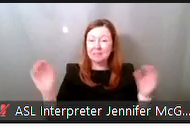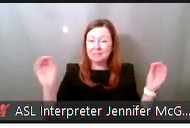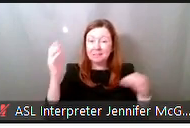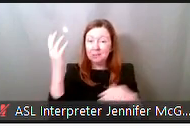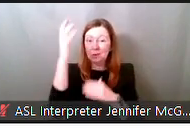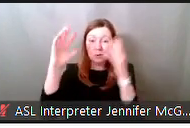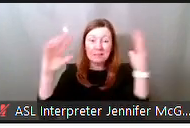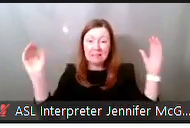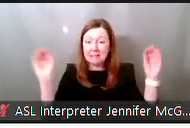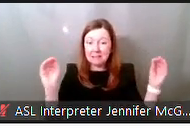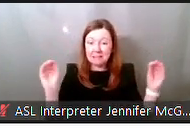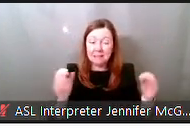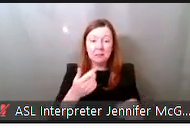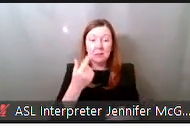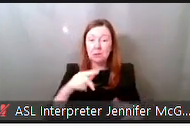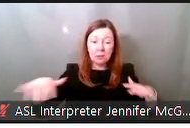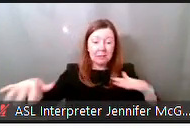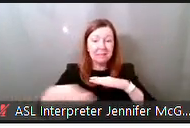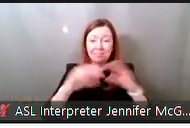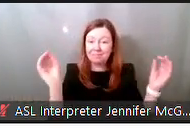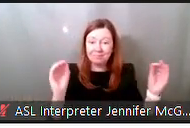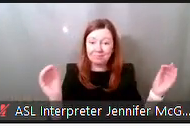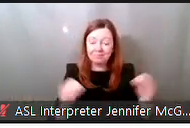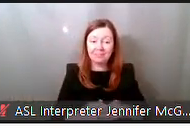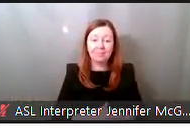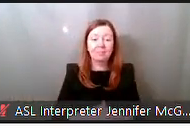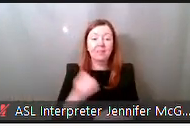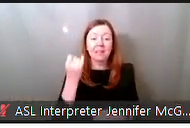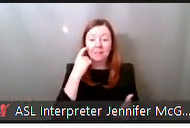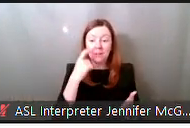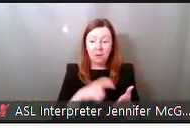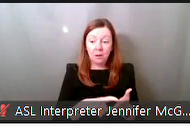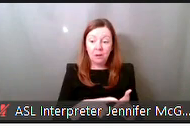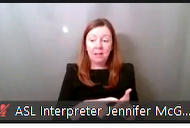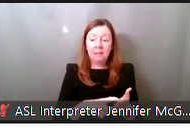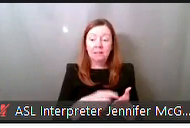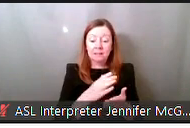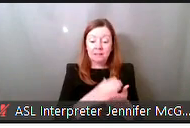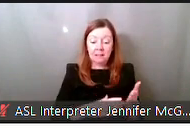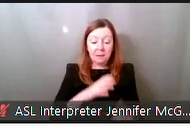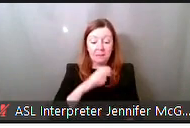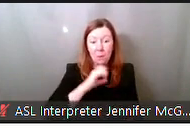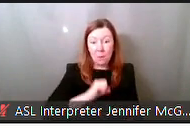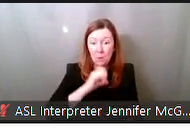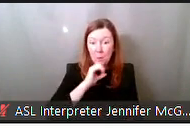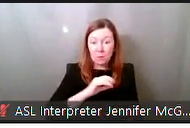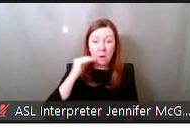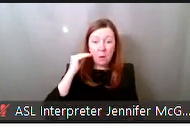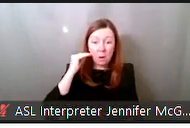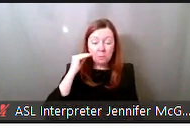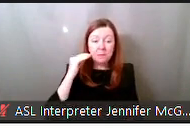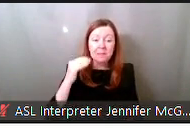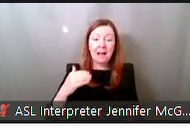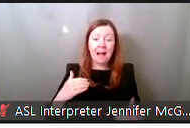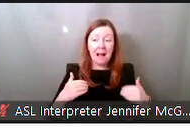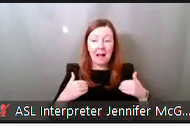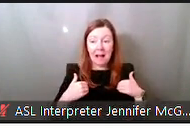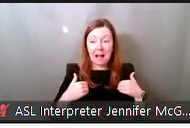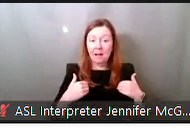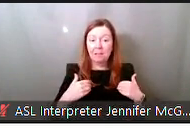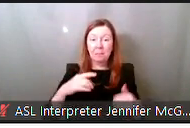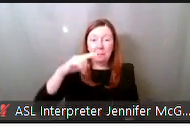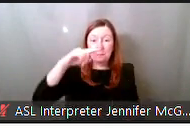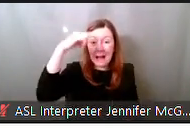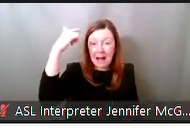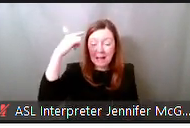可能是比较凉快些。 And if you notice, some of the older homes have a black